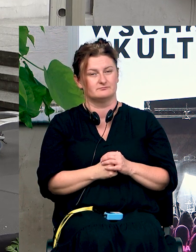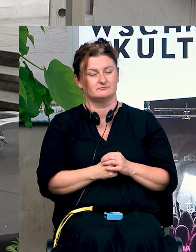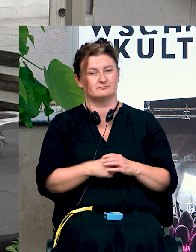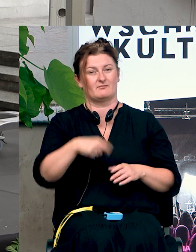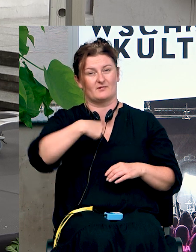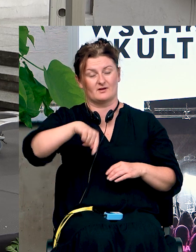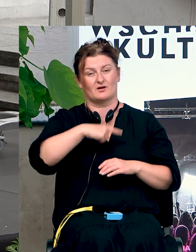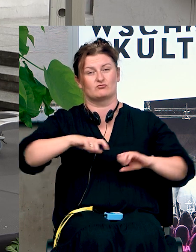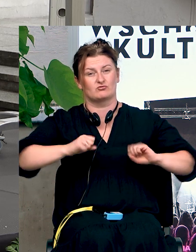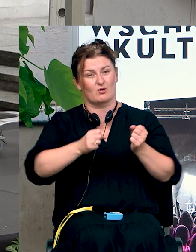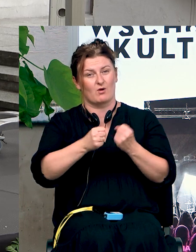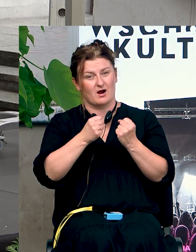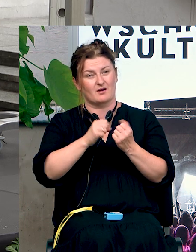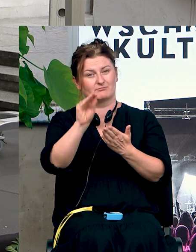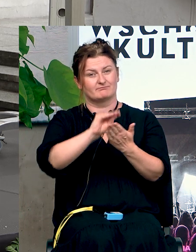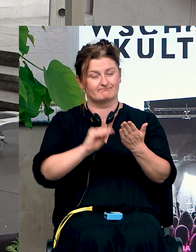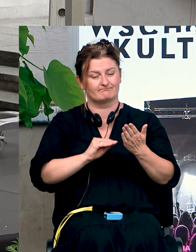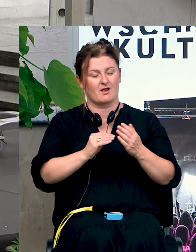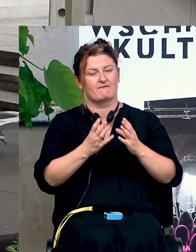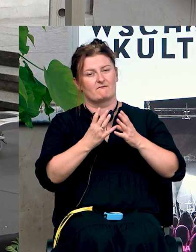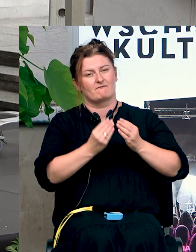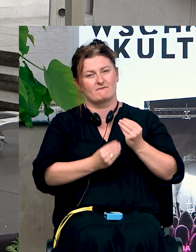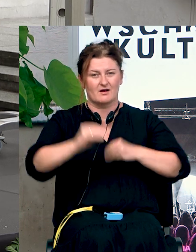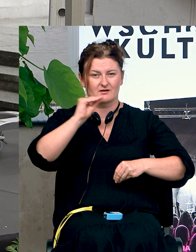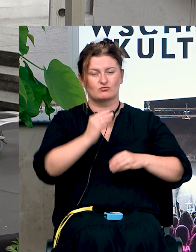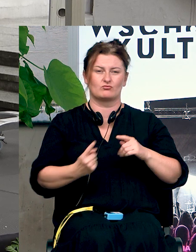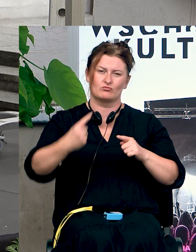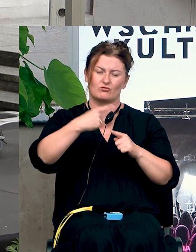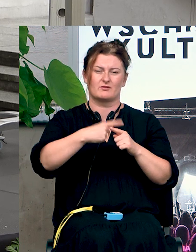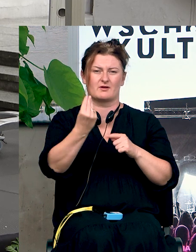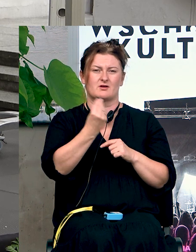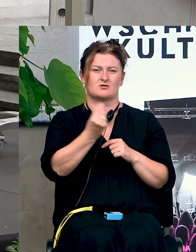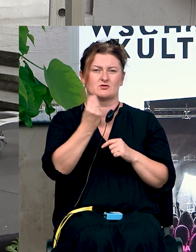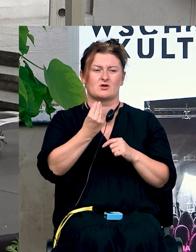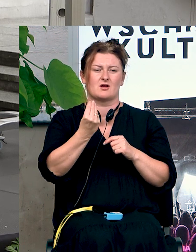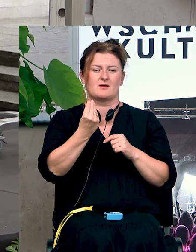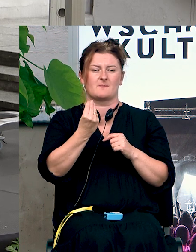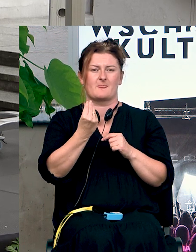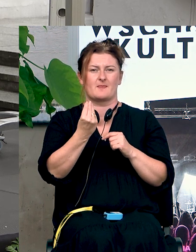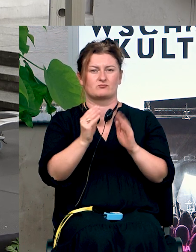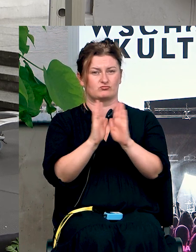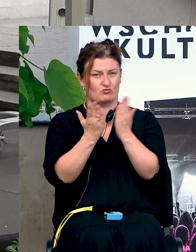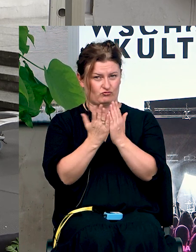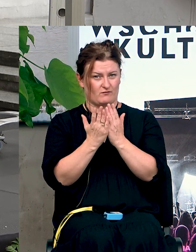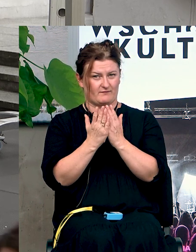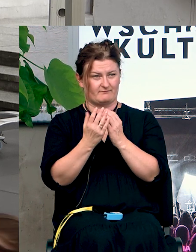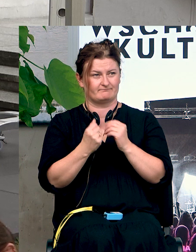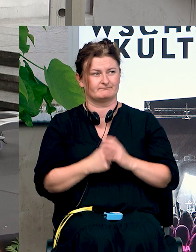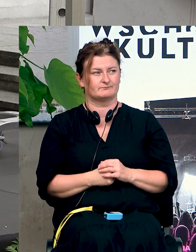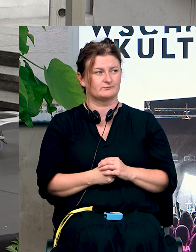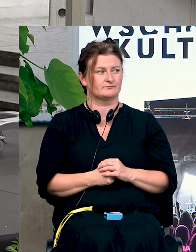Nasza działalność edytorska została poszerzona o dodatkowe pozycje książkowe.